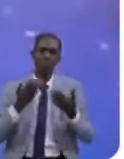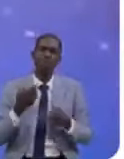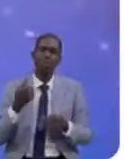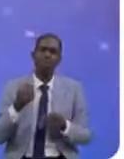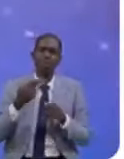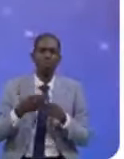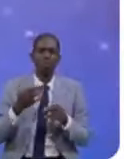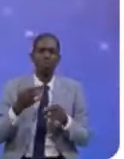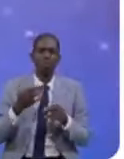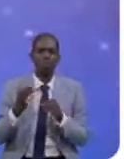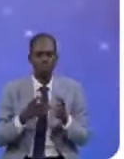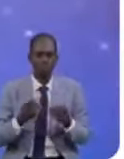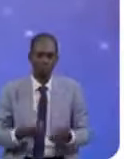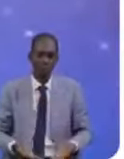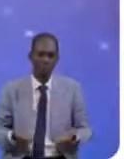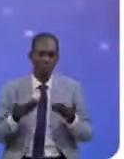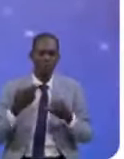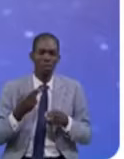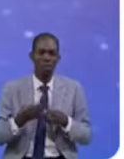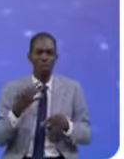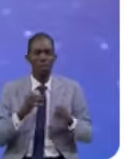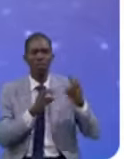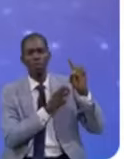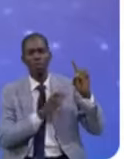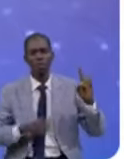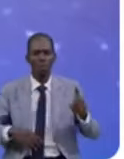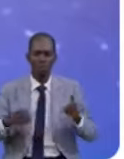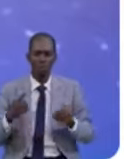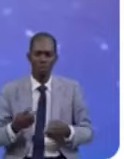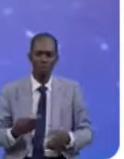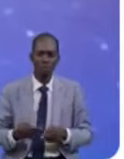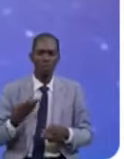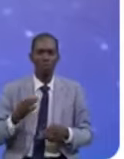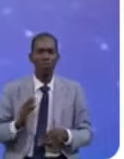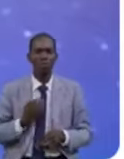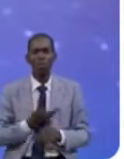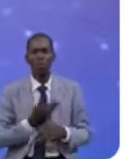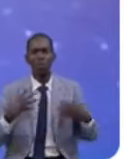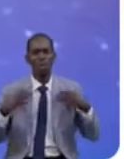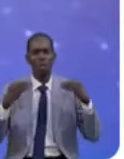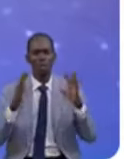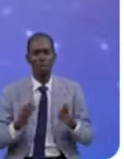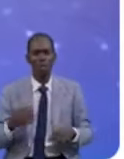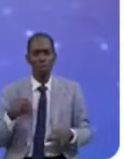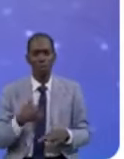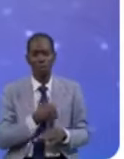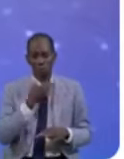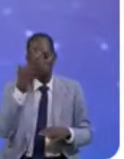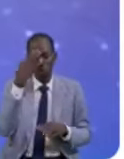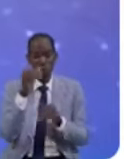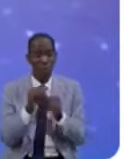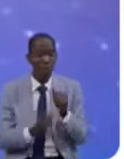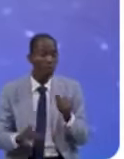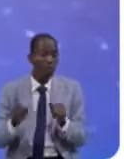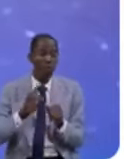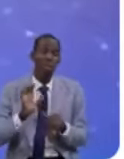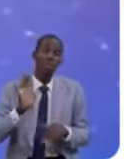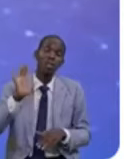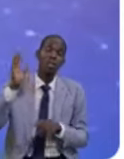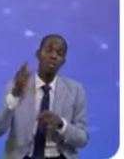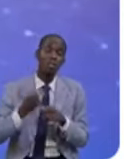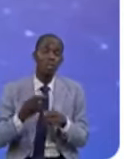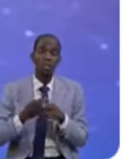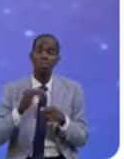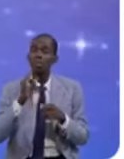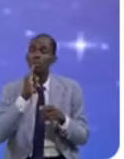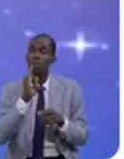d'Emmanuel le nom de notre guérisseur et nous savons que partout que son nom est mentionné il y a